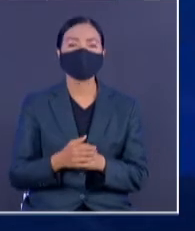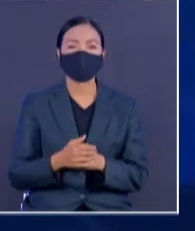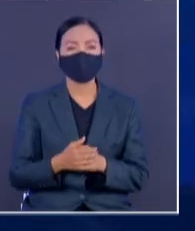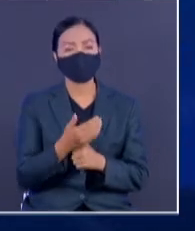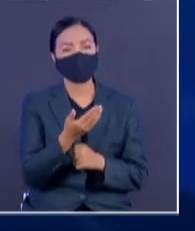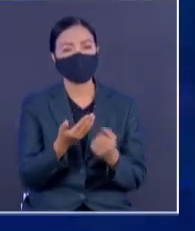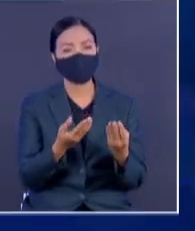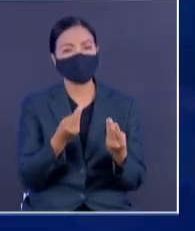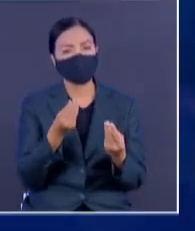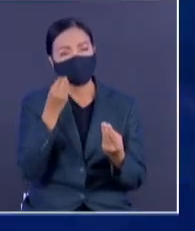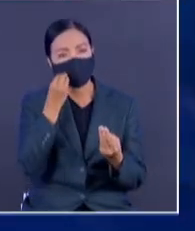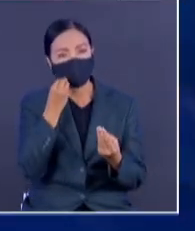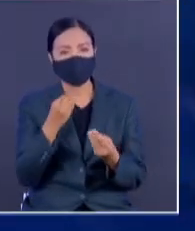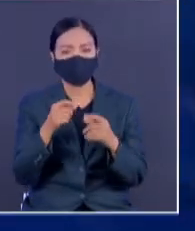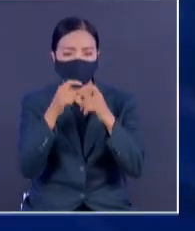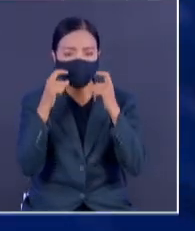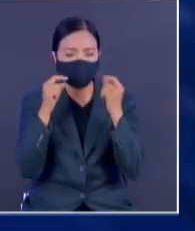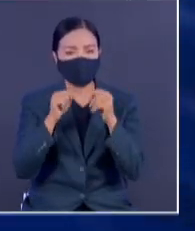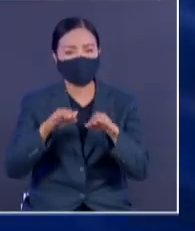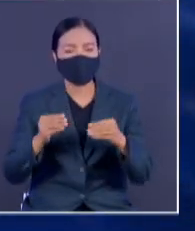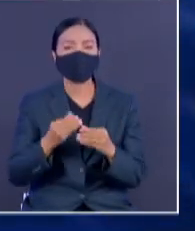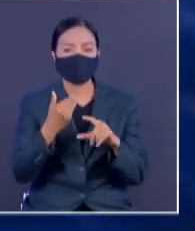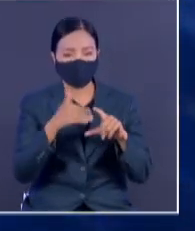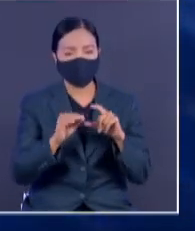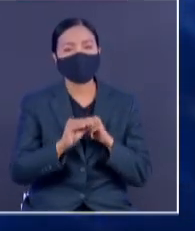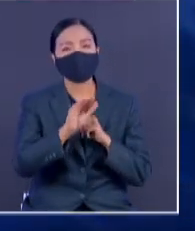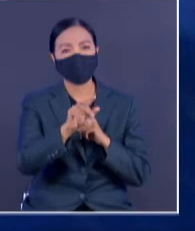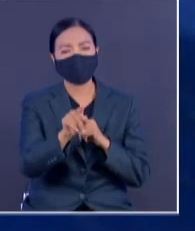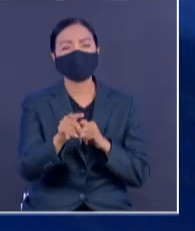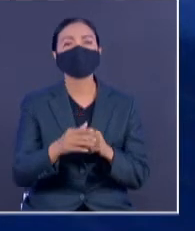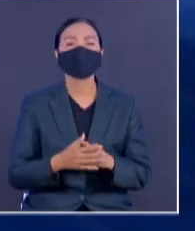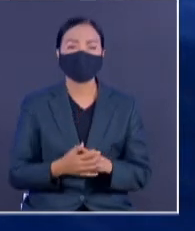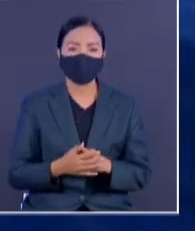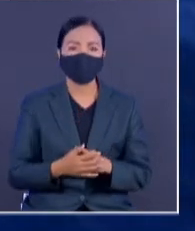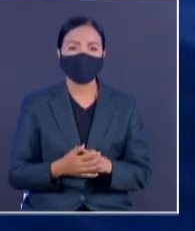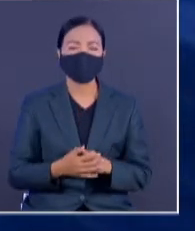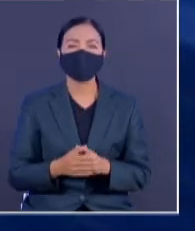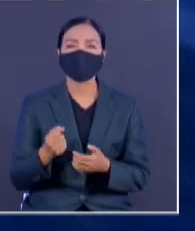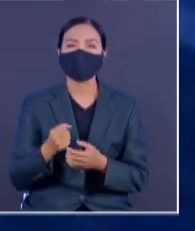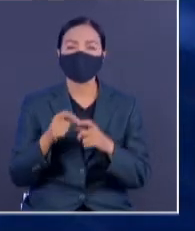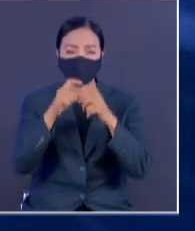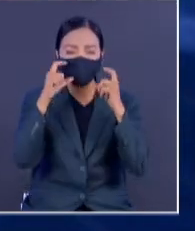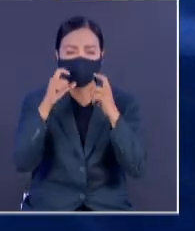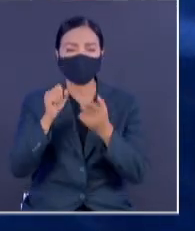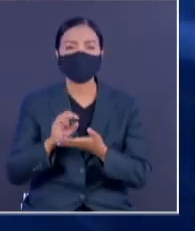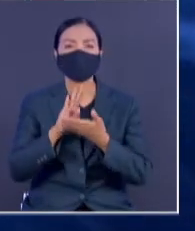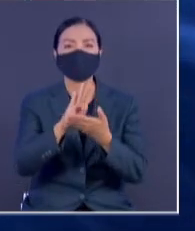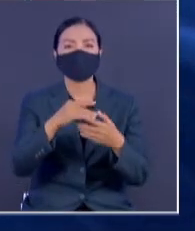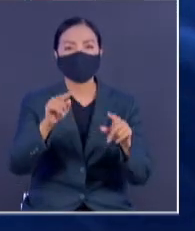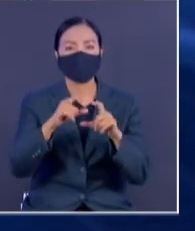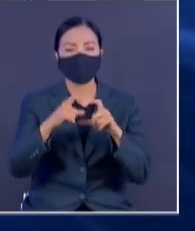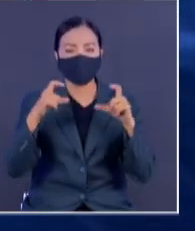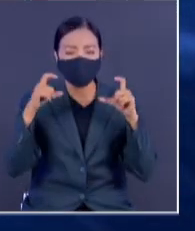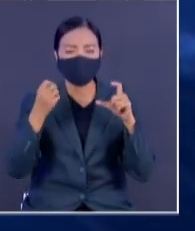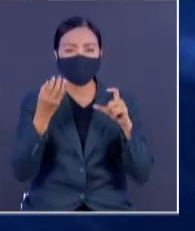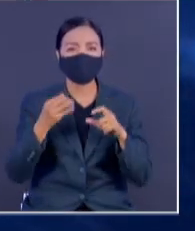ที่อยู่ที่จะจัดส่งแมสสำหรับเด็กไปเพราะว่าบางทีน้องๆในพื้นที่ดังกล่าวเนี่ยเขาได้รับการบริจาคแมสก็จริงนะแต่ว่าเป็นไซส์ของผู้